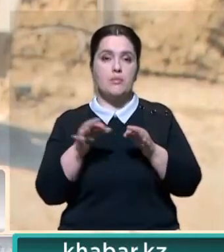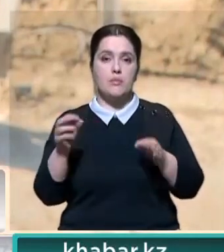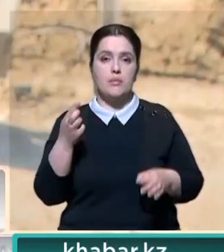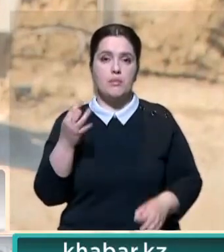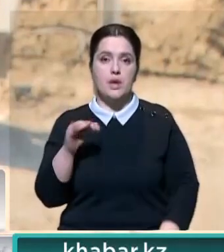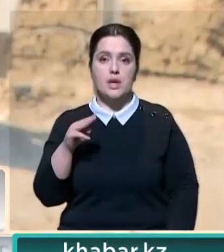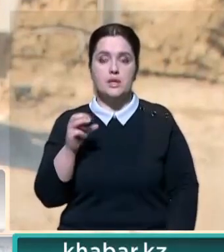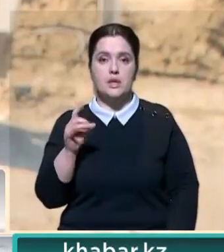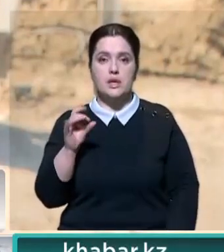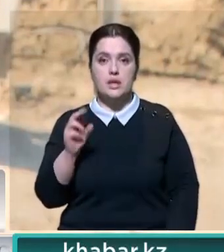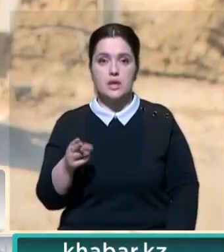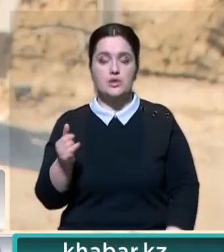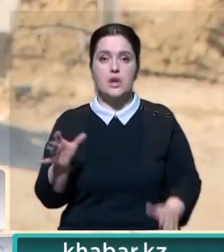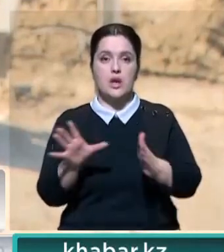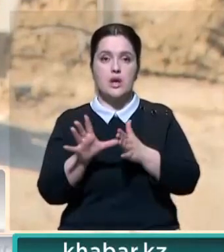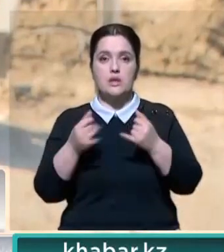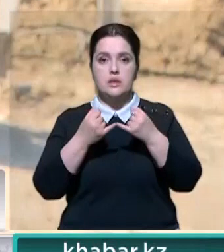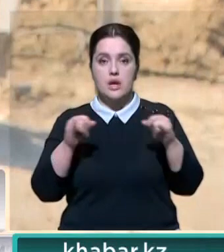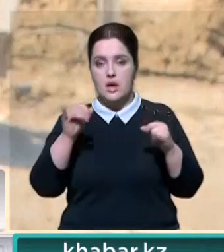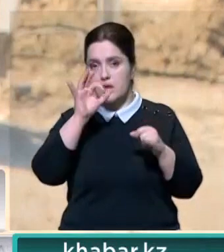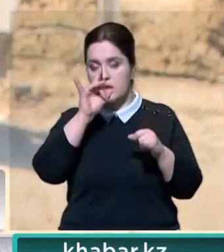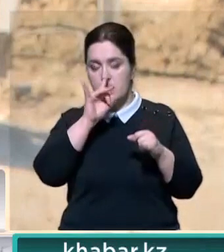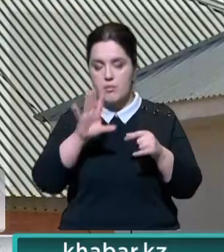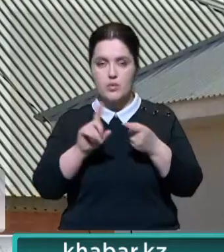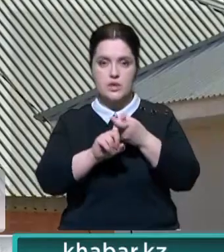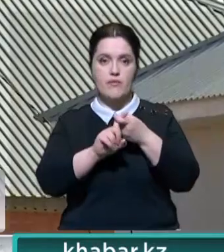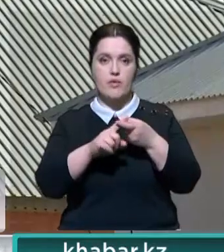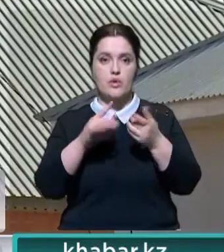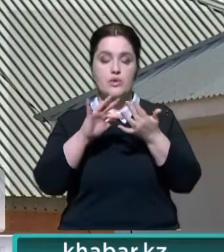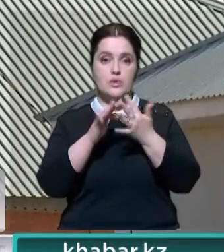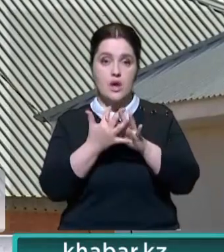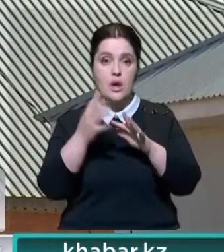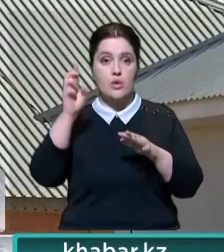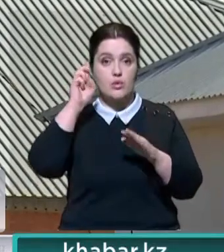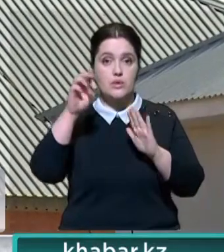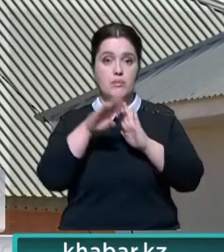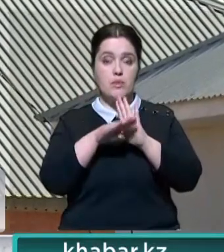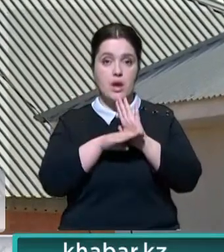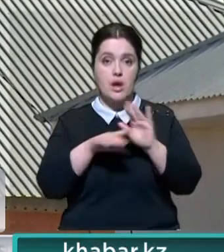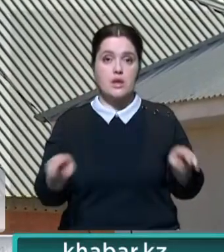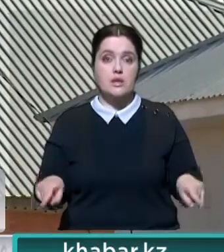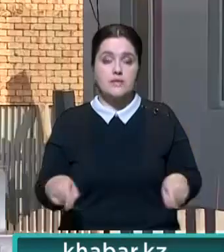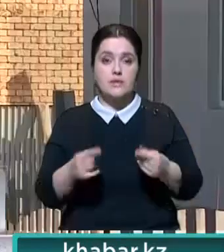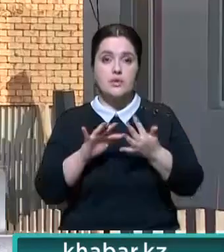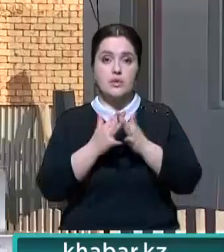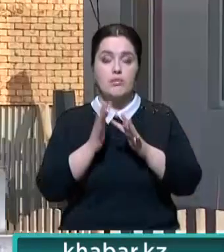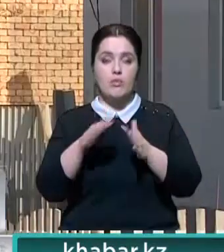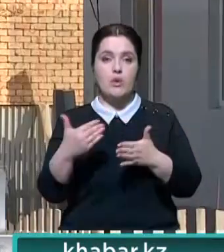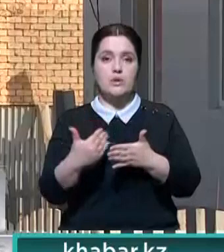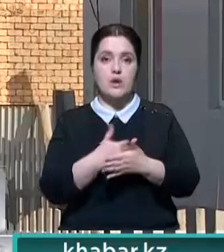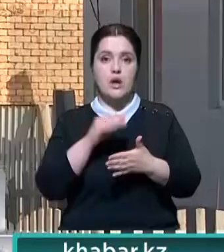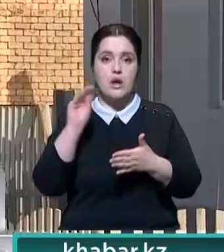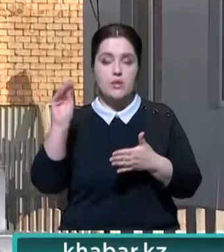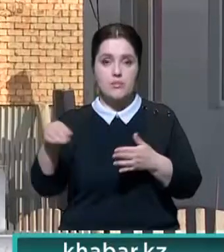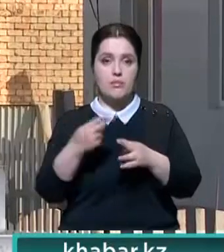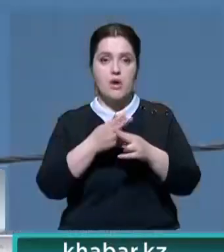Байтерек. Теперь наши электросети не будут зависеть от других сел. В рамках госпрограммы развития сел будет обновлена инфраструктура